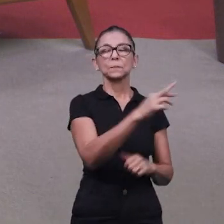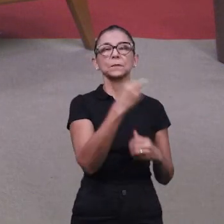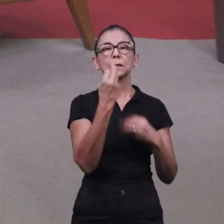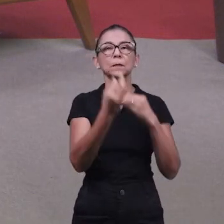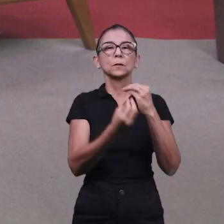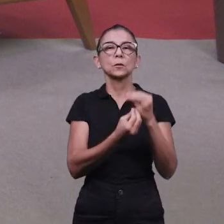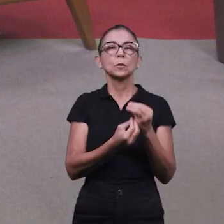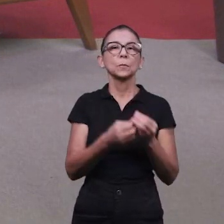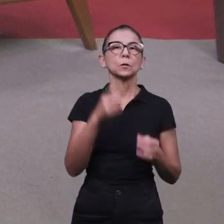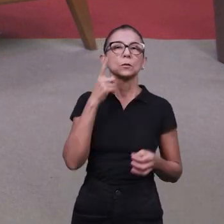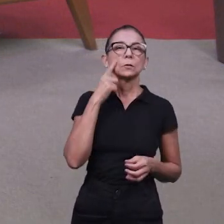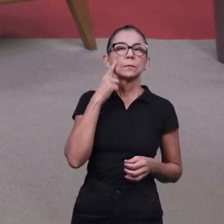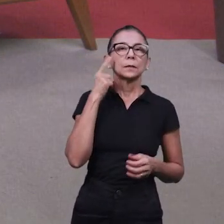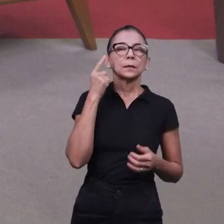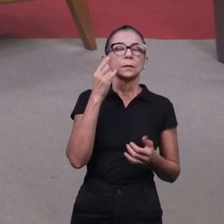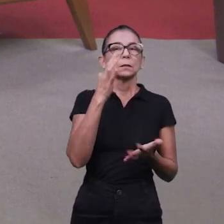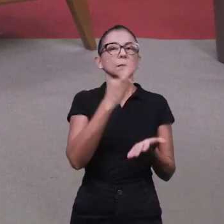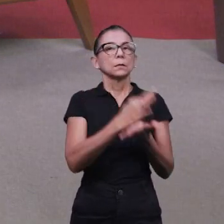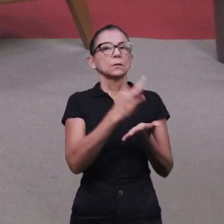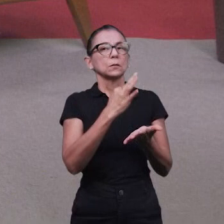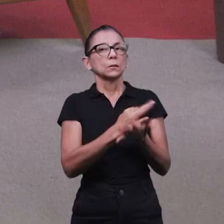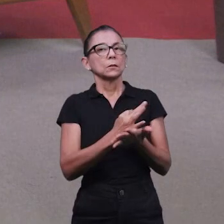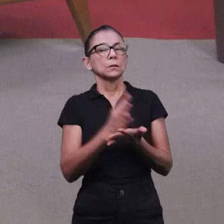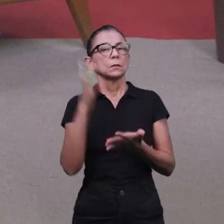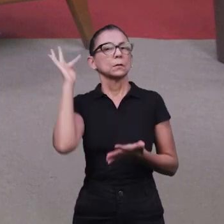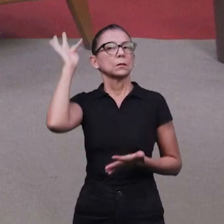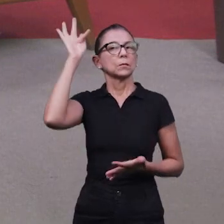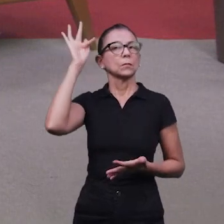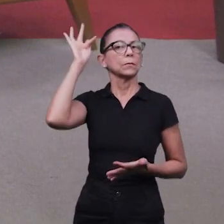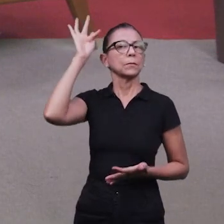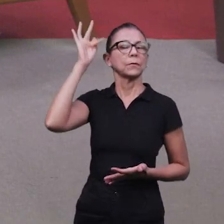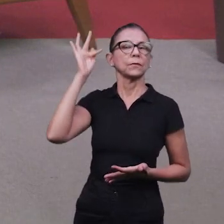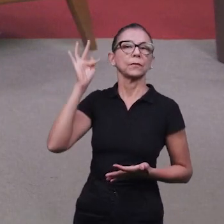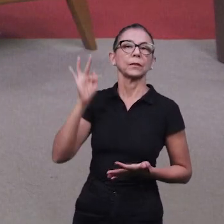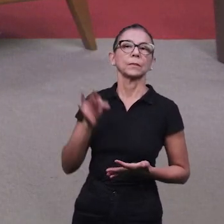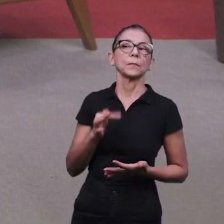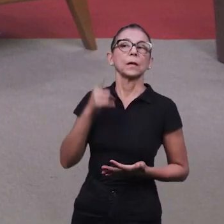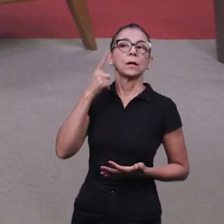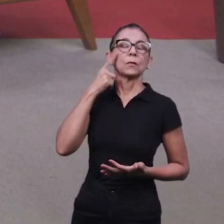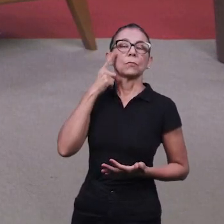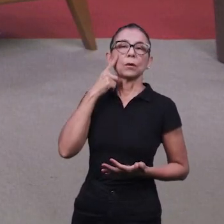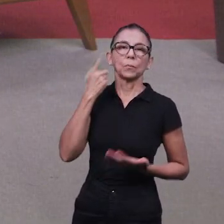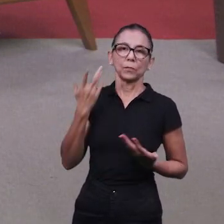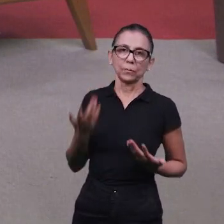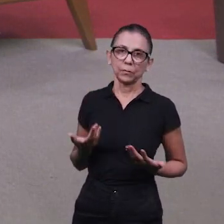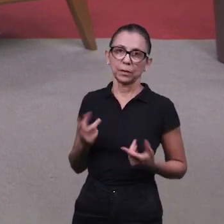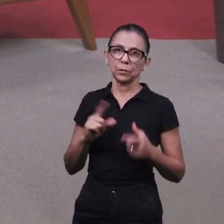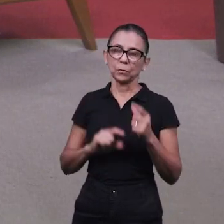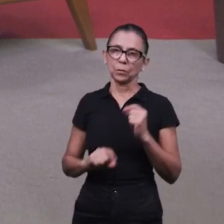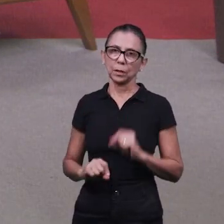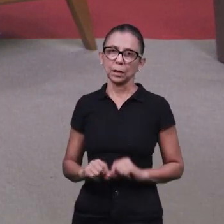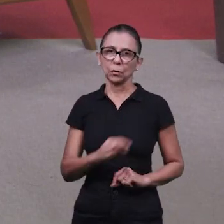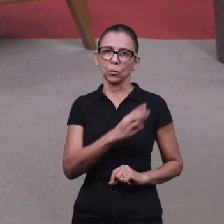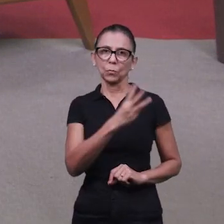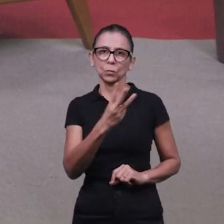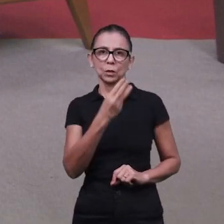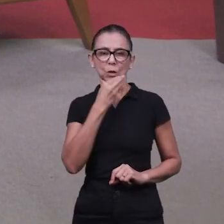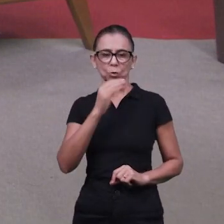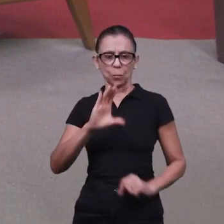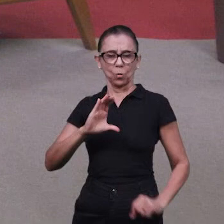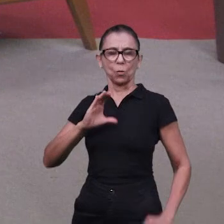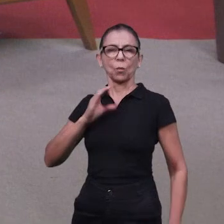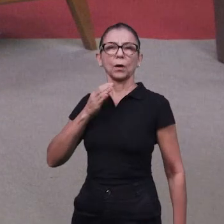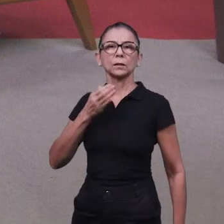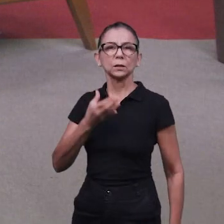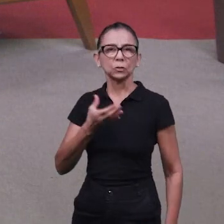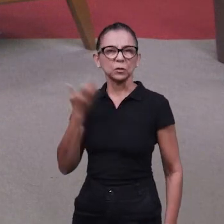philosophie, dans la théologie, de tous ces aspects. Maintenant, nous allons voir que de la même manière que les vaillants